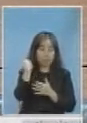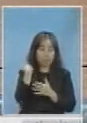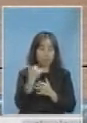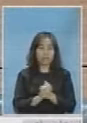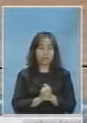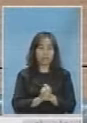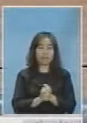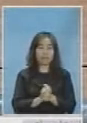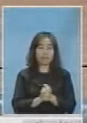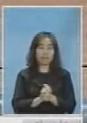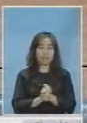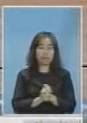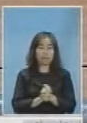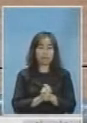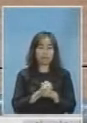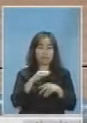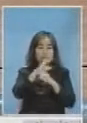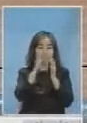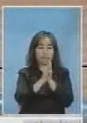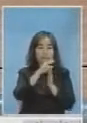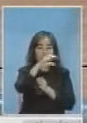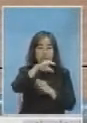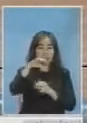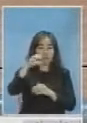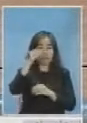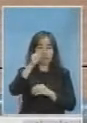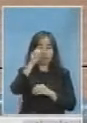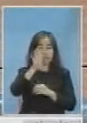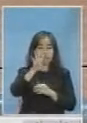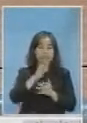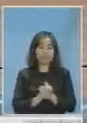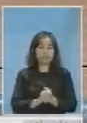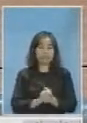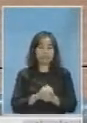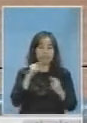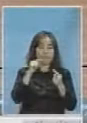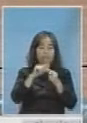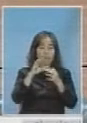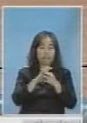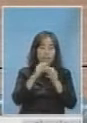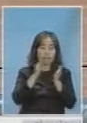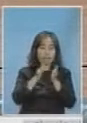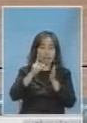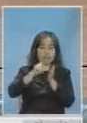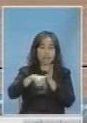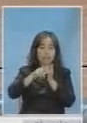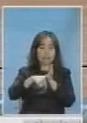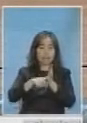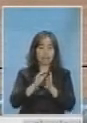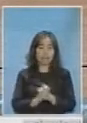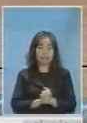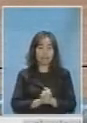397,680,000 บาททั้งหมด14หน่วยงานครับมาอยู่ภายใต้สำนักเลขาธิการนายกรัฐมน